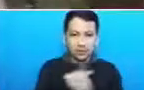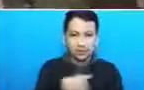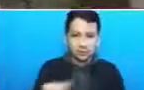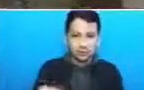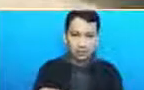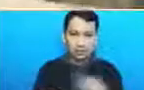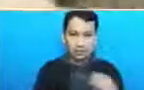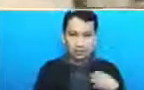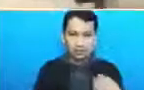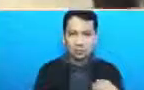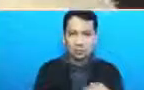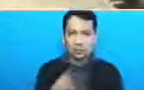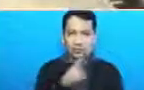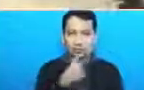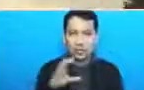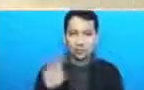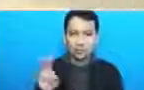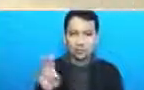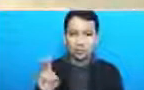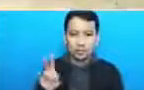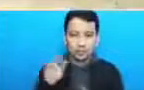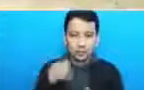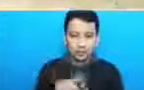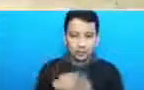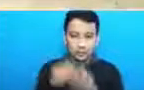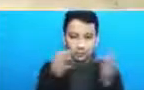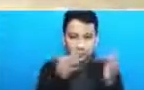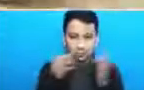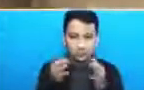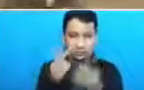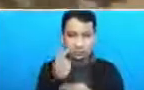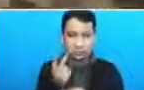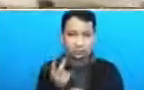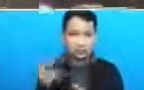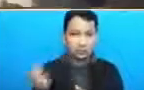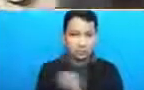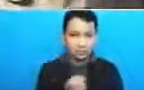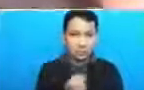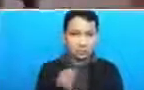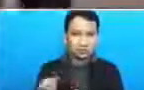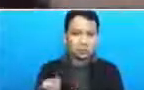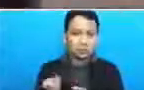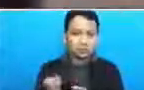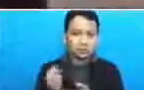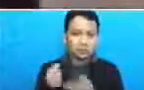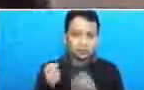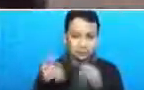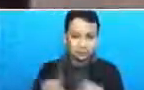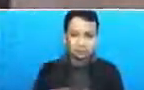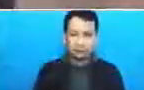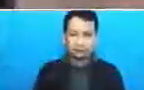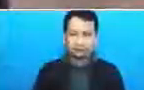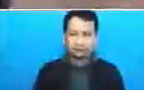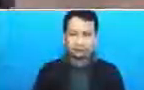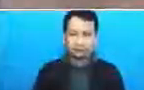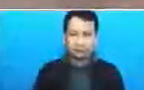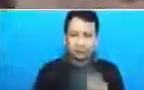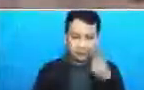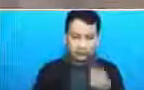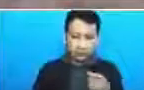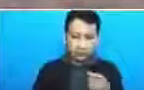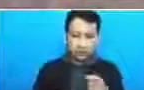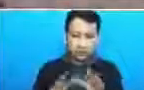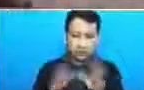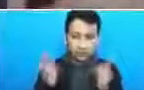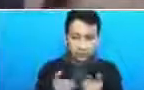inihahanda na si Pangulong Rodrigo Duterte na quick response plan laban sa mga variant ng COVID-19. Sinabi pa ng kalihim na ang Delta variant